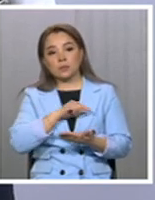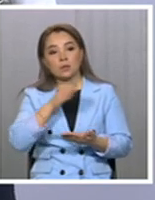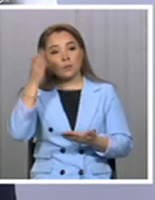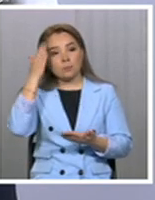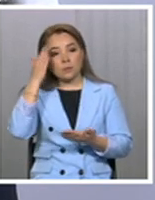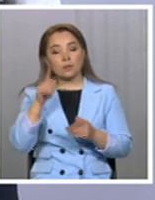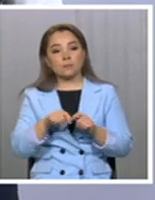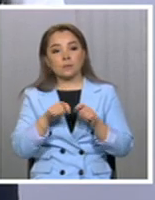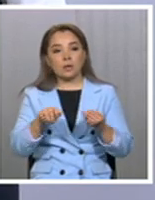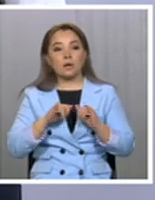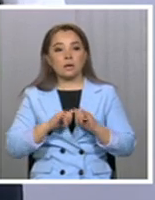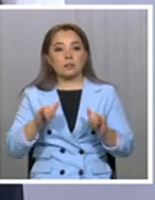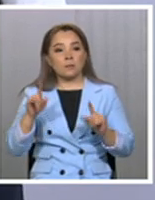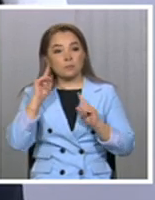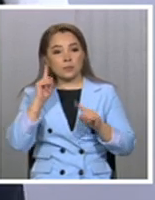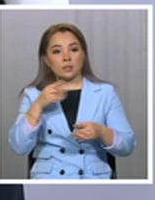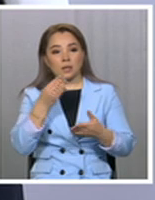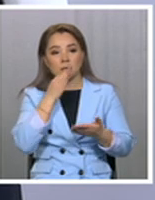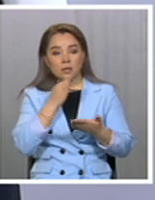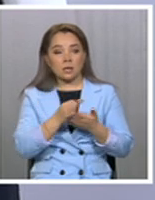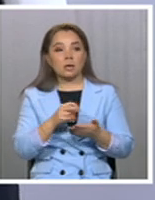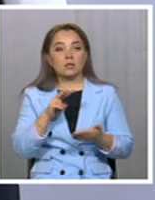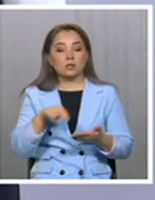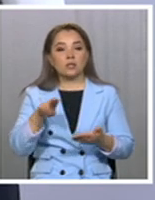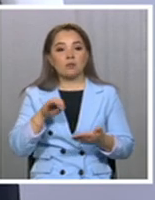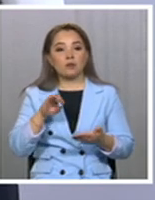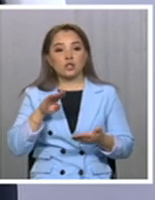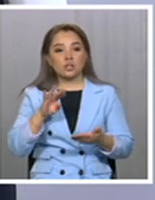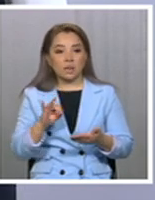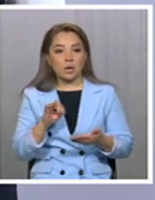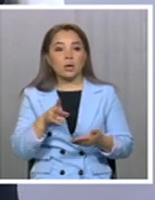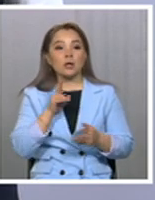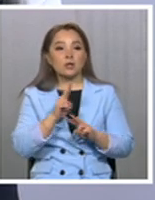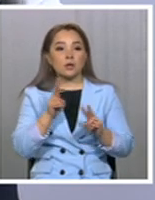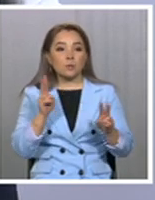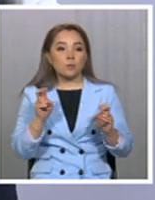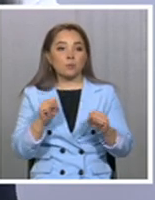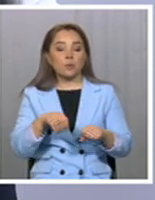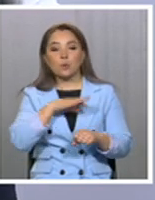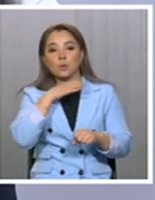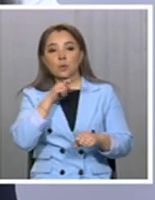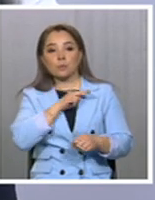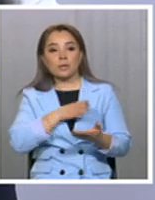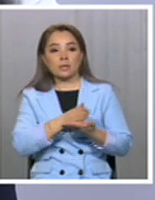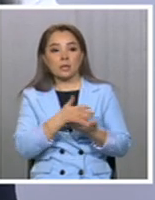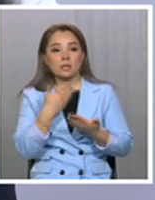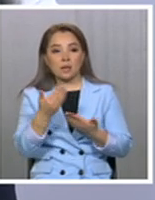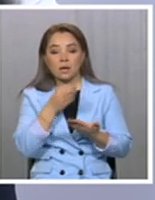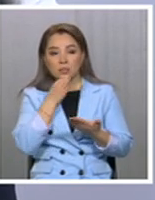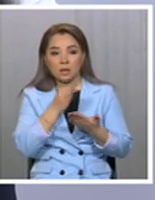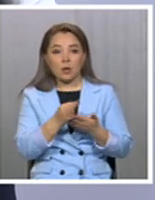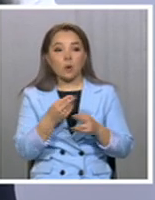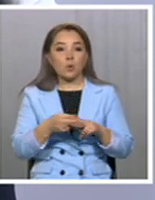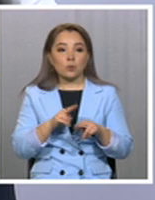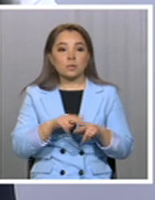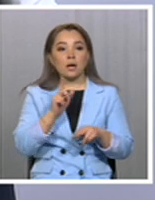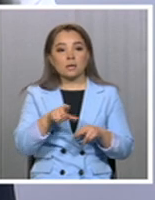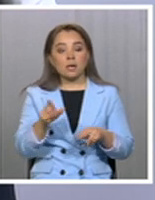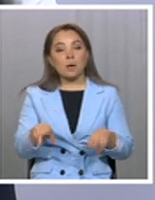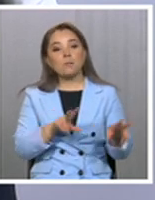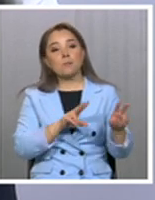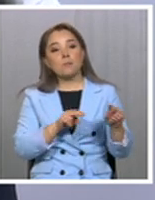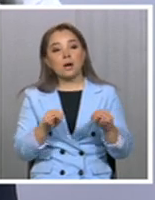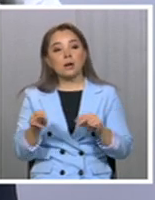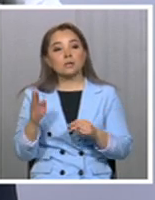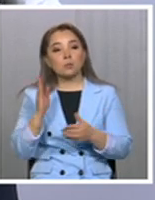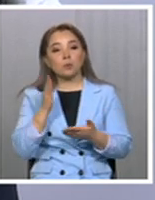білді. Леонардо да Винчидің «Кім көп еңбек етсе, сол адам бақытты болады»